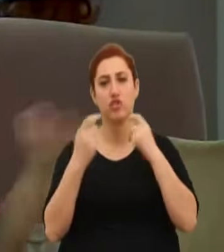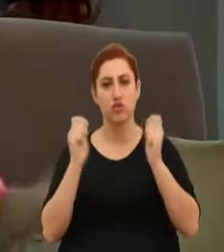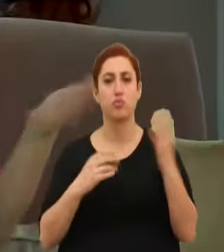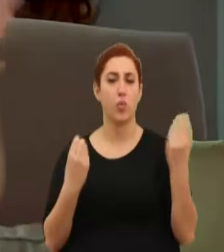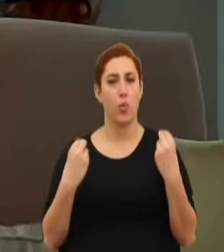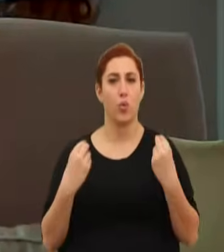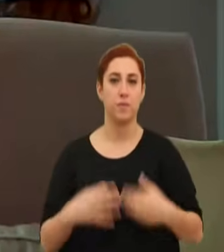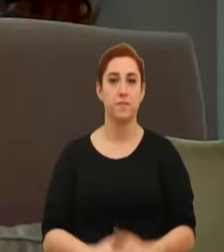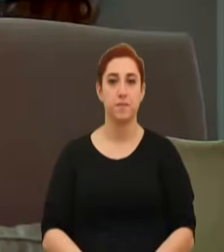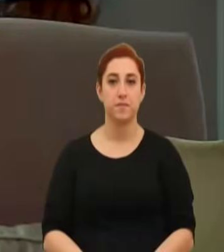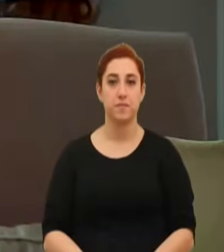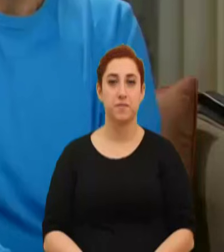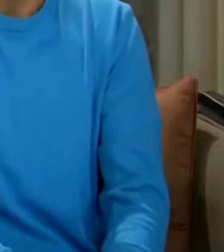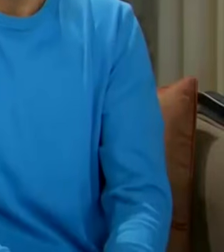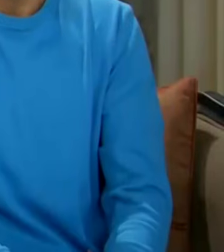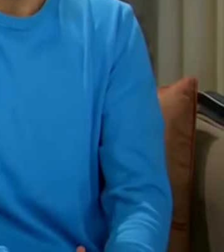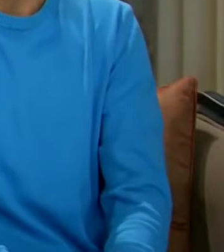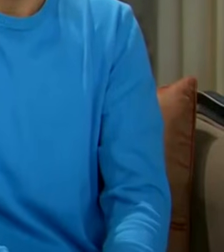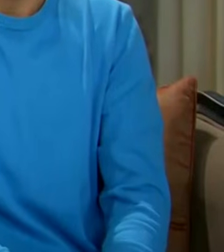yapın. Oh!